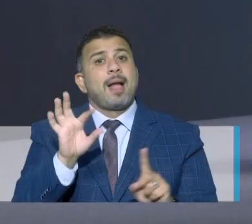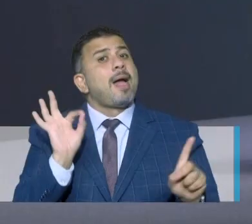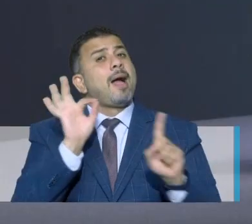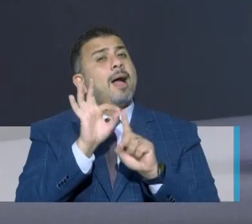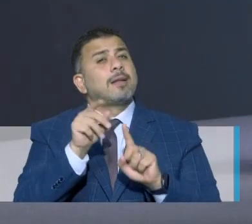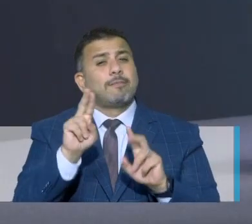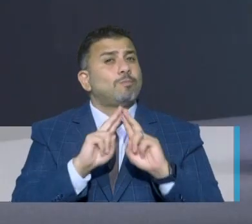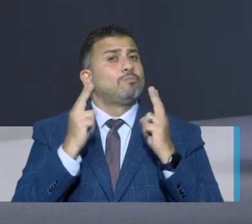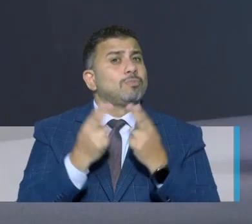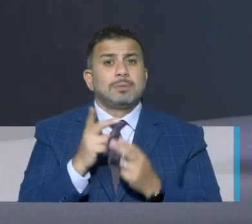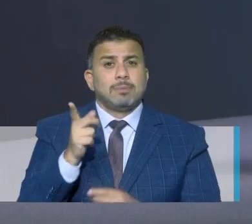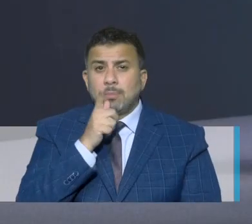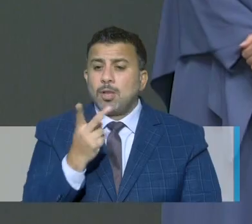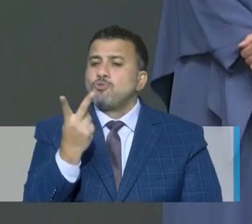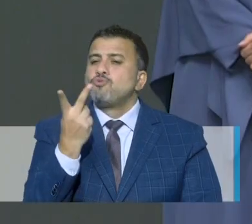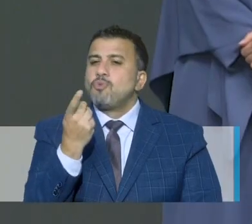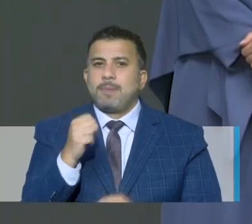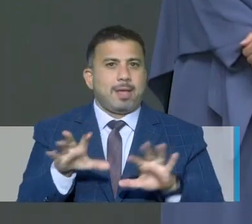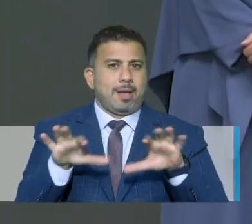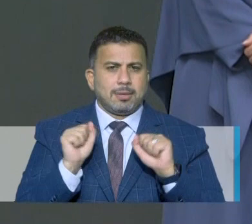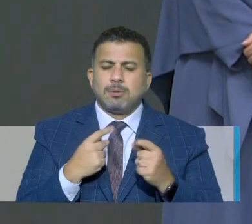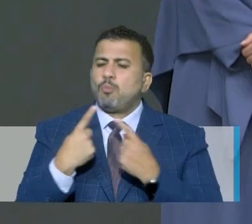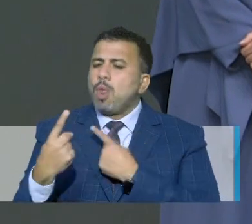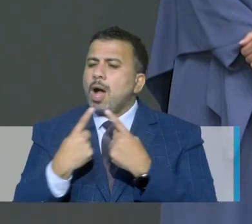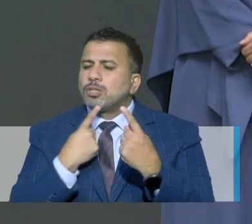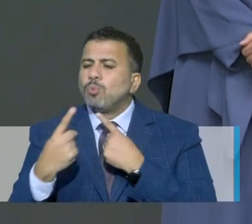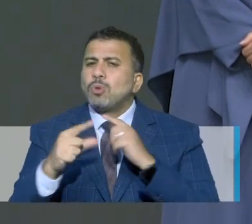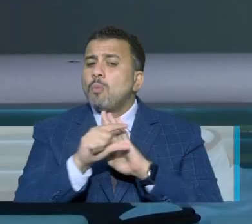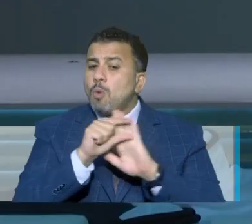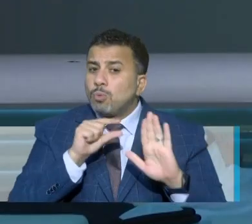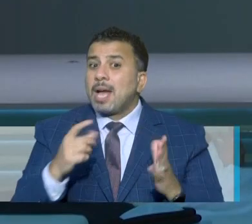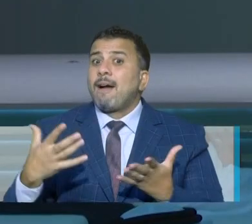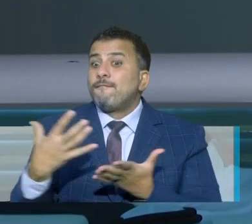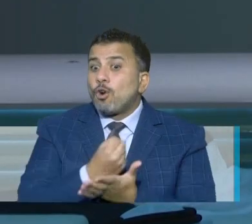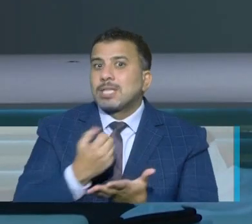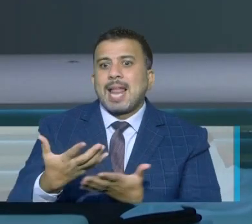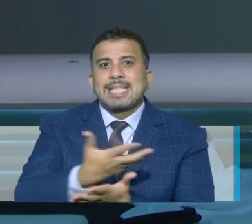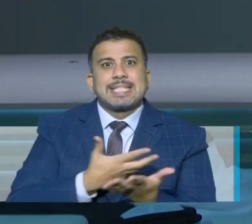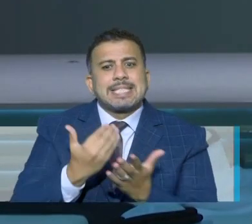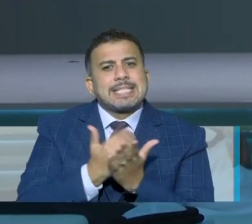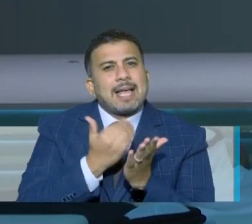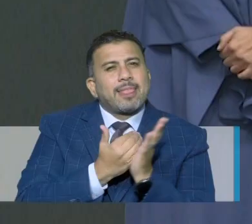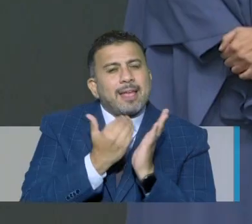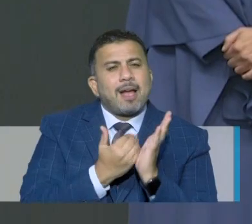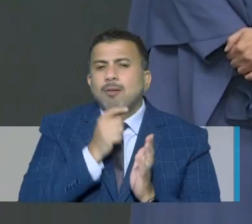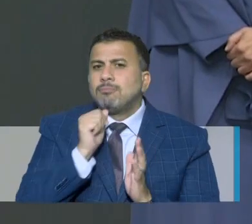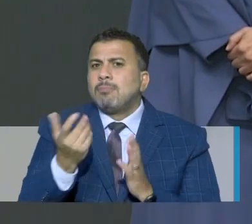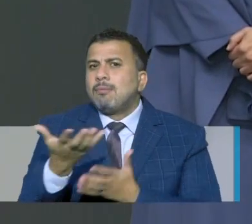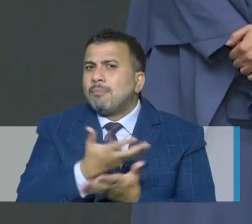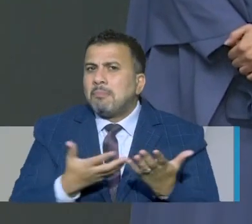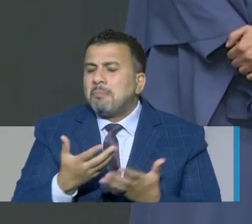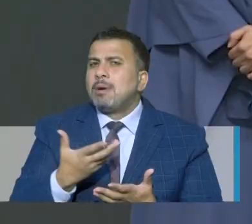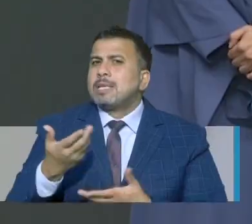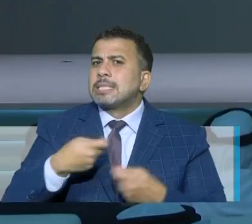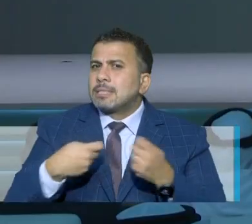المنتدى الذي يستمر على مدى يومين الى مناقشه العديد من الموضوعات والفرص الاقتصاديه بمشاركه اكثر من 80